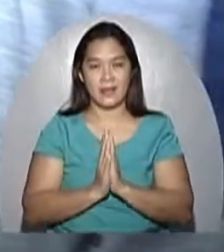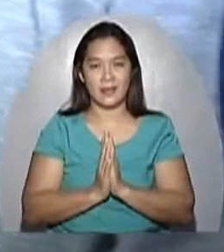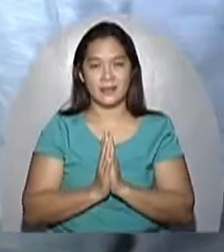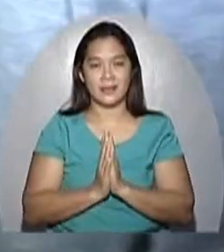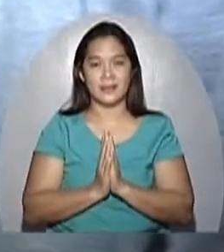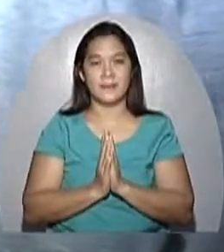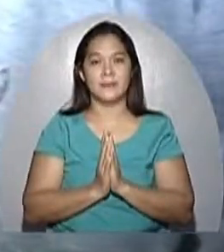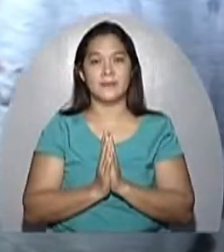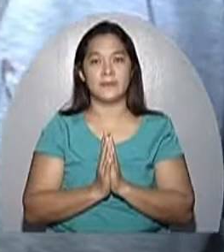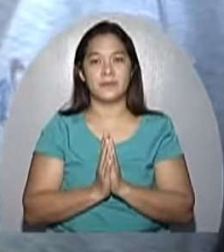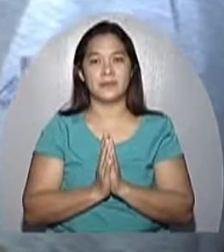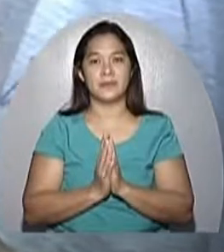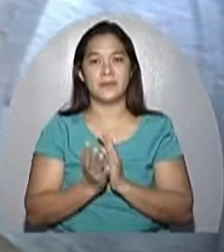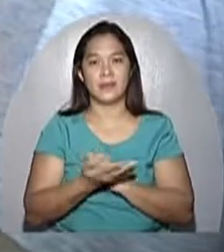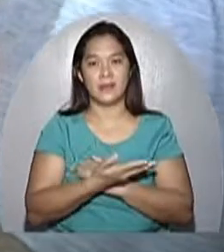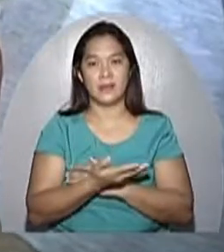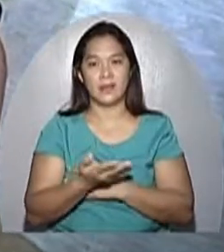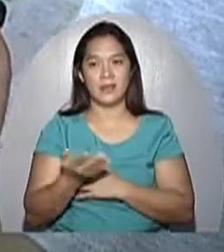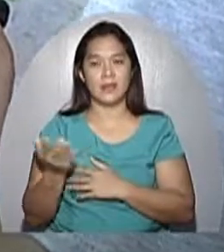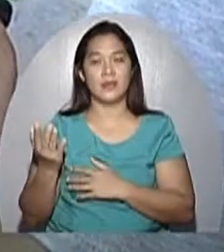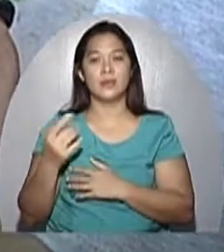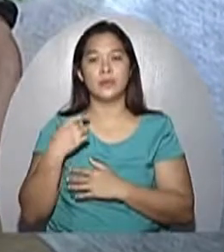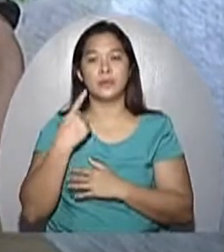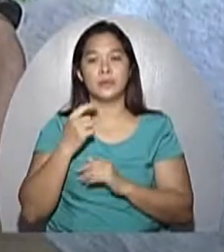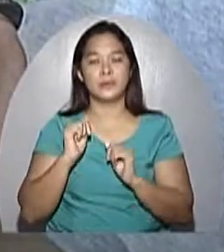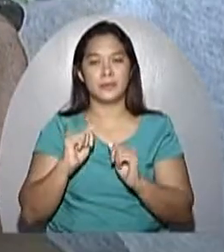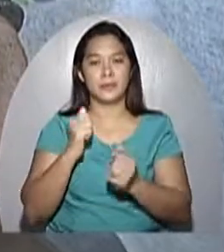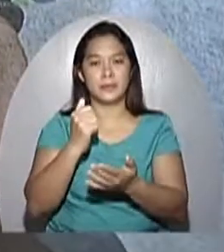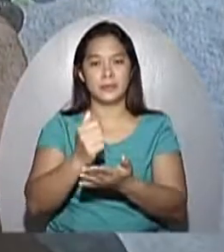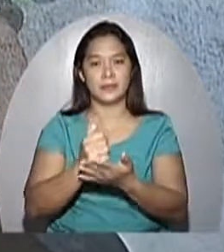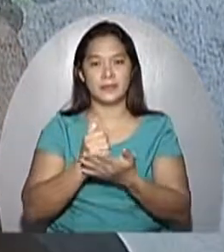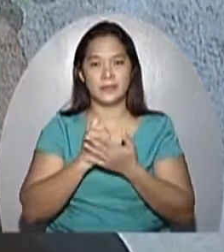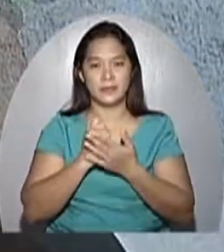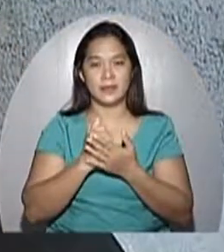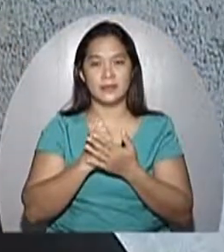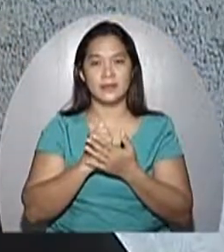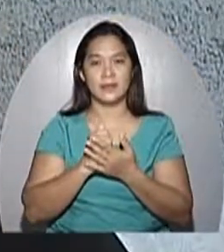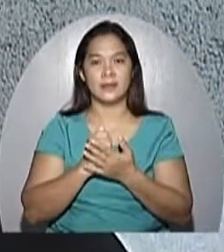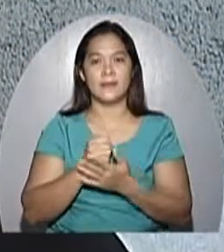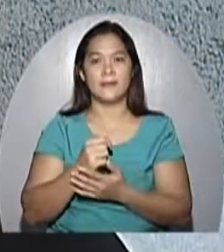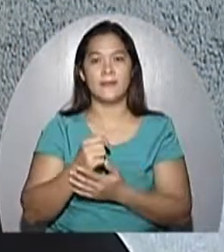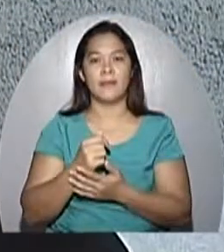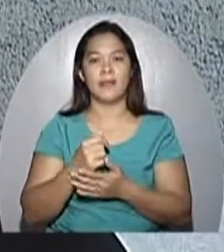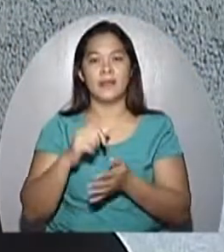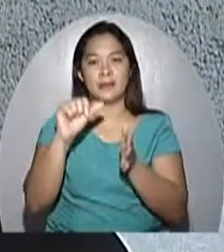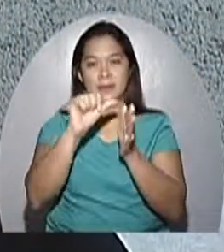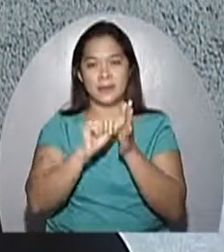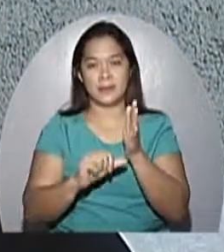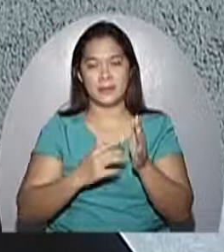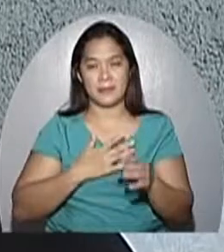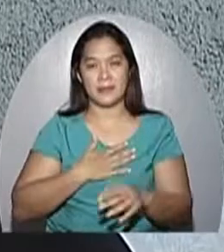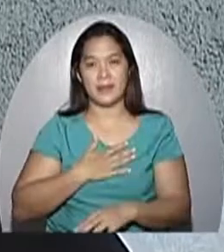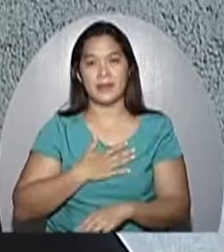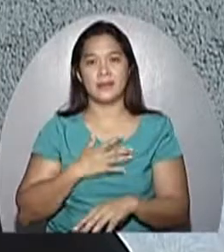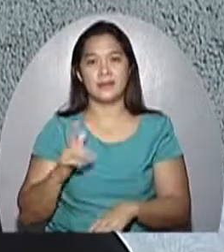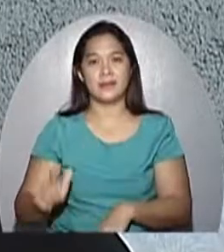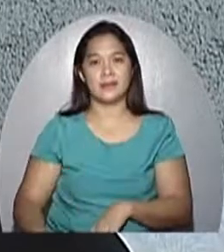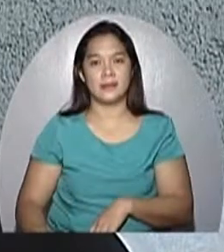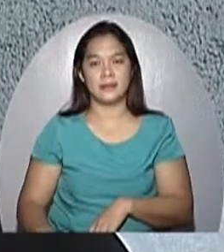Nananawagan pa ako sa gustong tumulong sa akin sa pag-opera ng